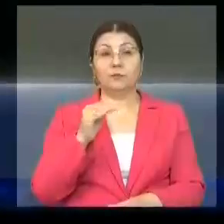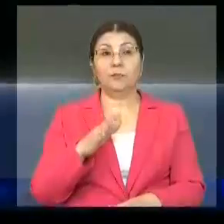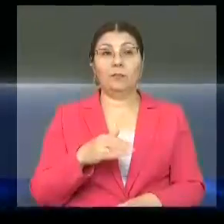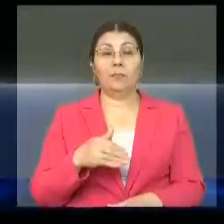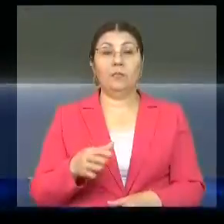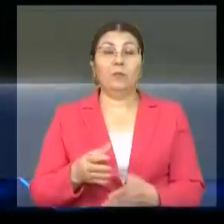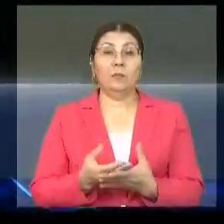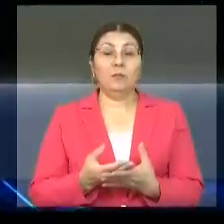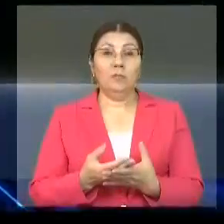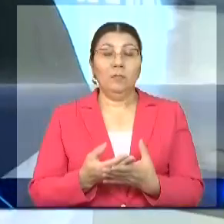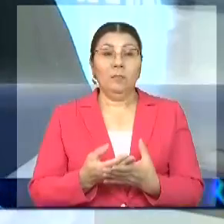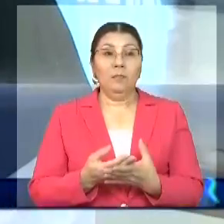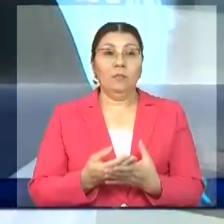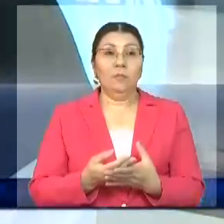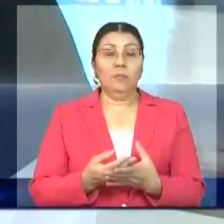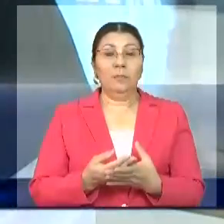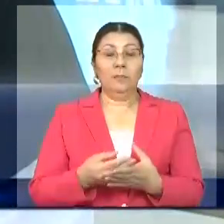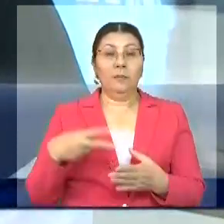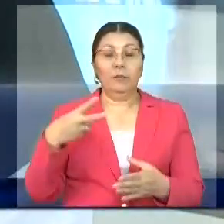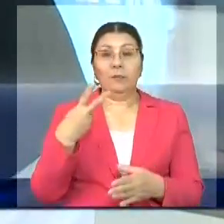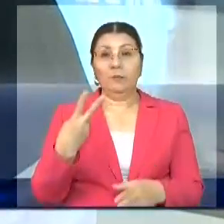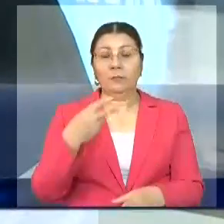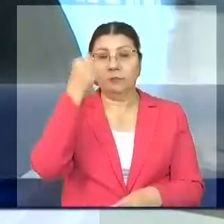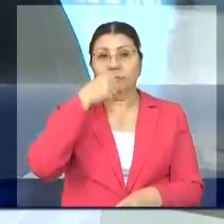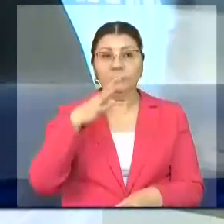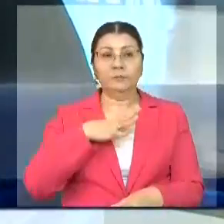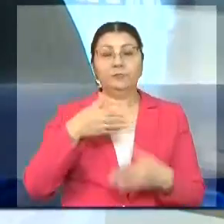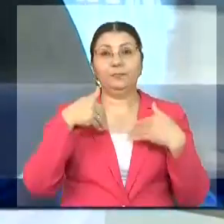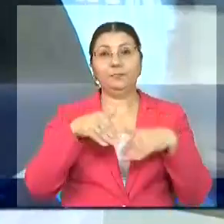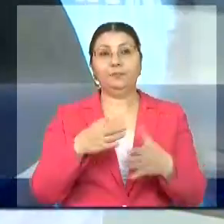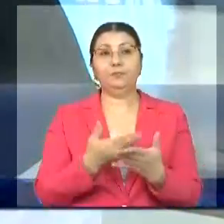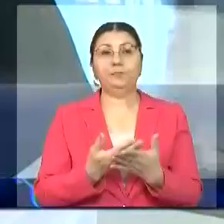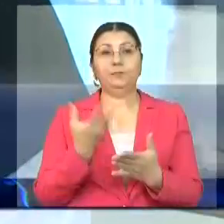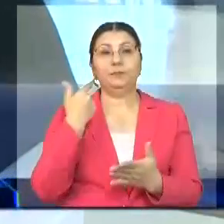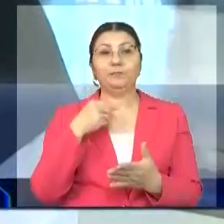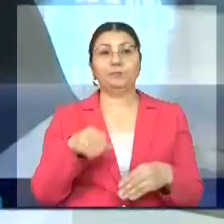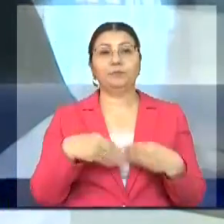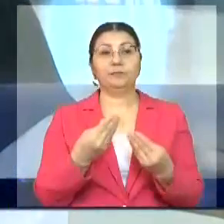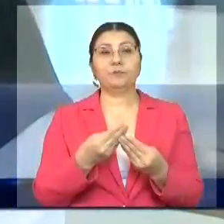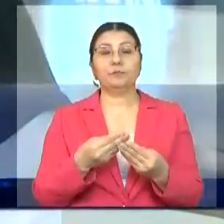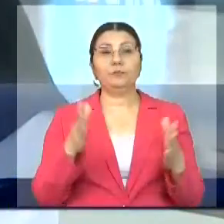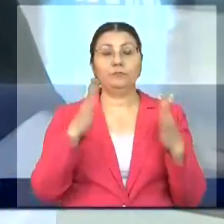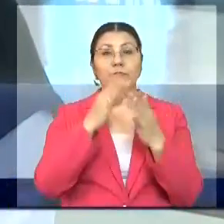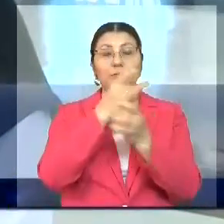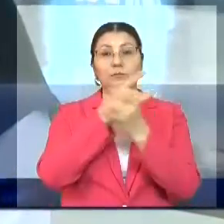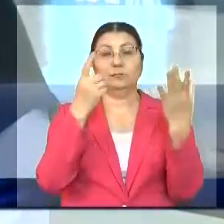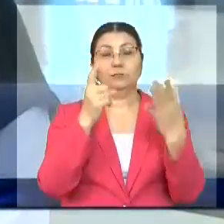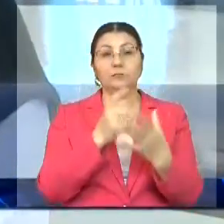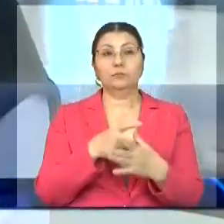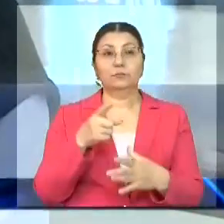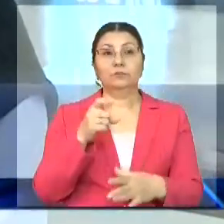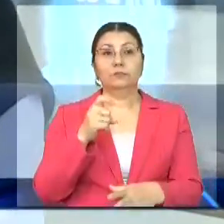в небытие. Но с 2002 года было принято решение, когда уже выделили здание Дома культуры химик